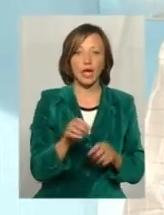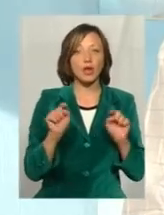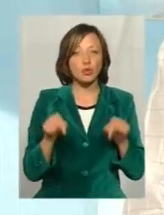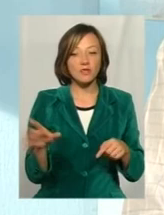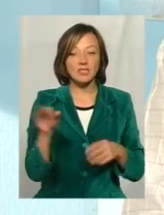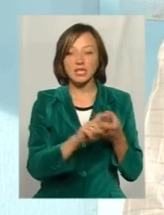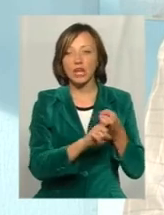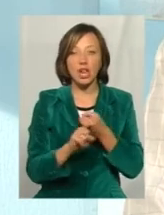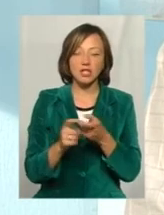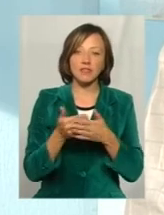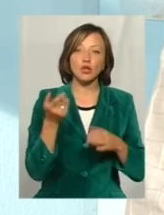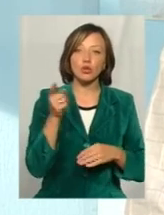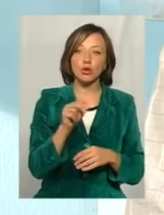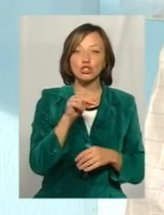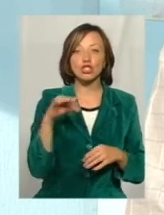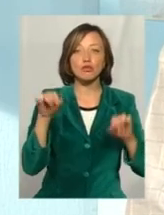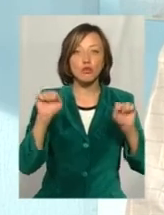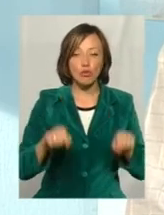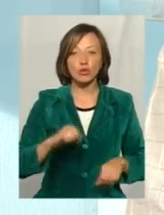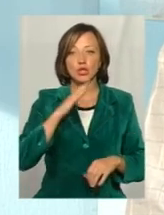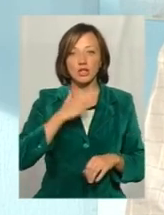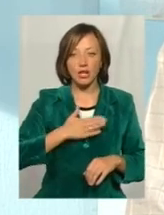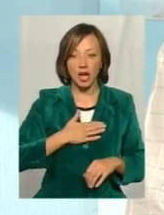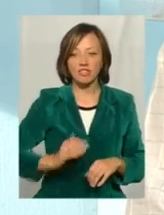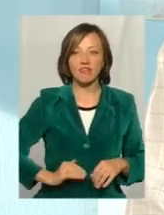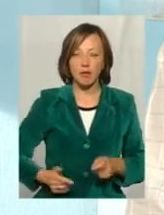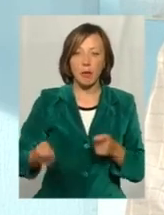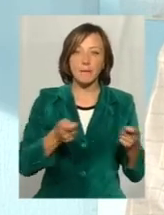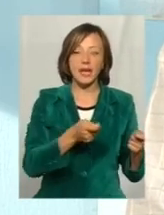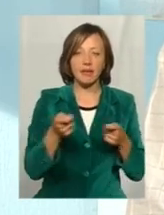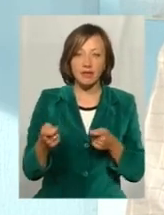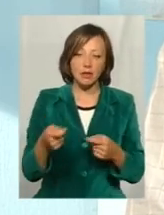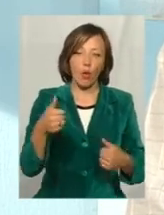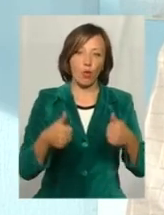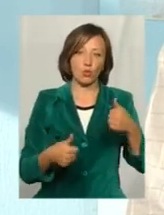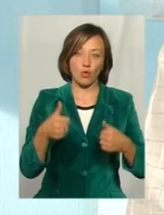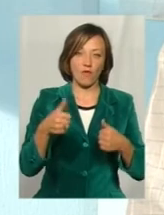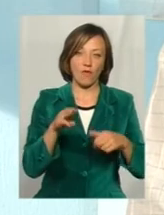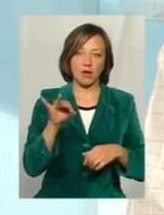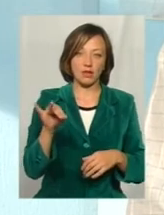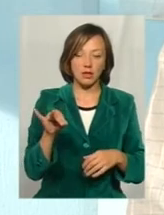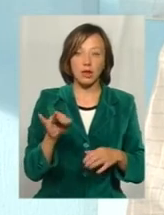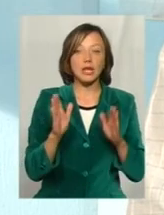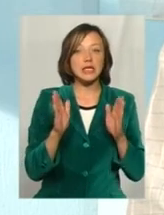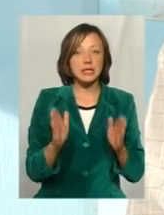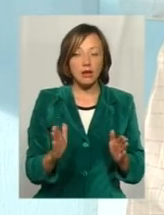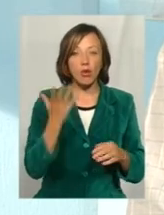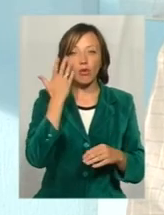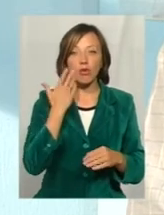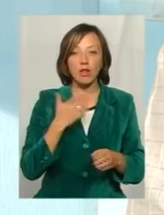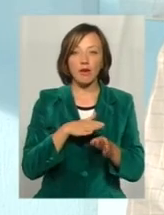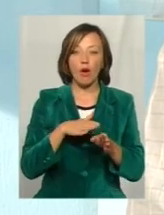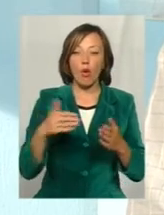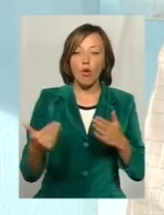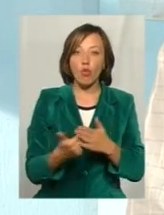все залежить від того, чи зможуть наші перевізники скласти їм конкуренцію. Конкуренцію вони можуть скласти, коли буде